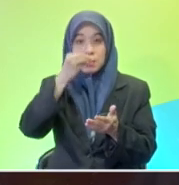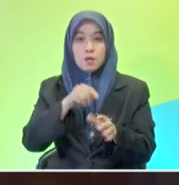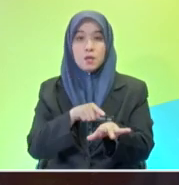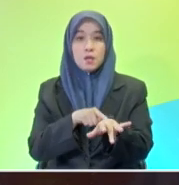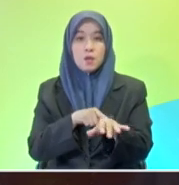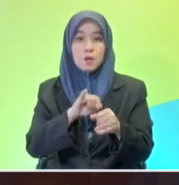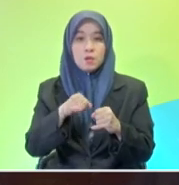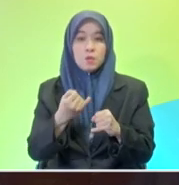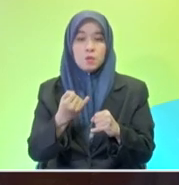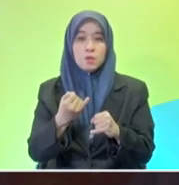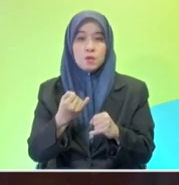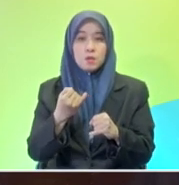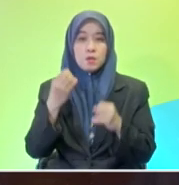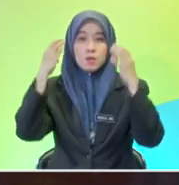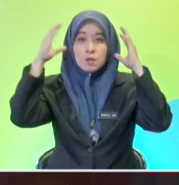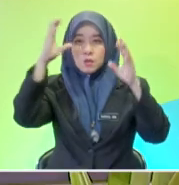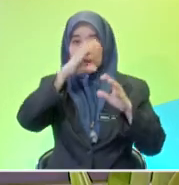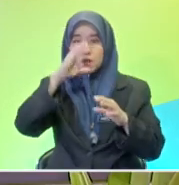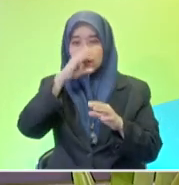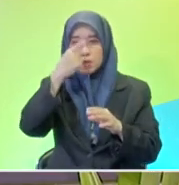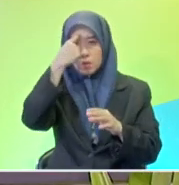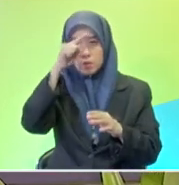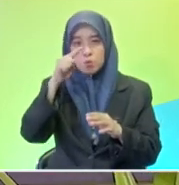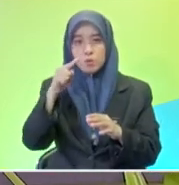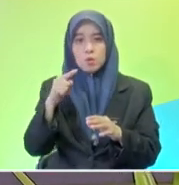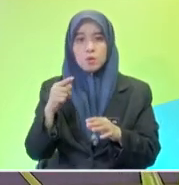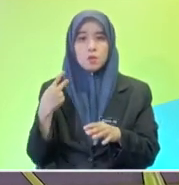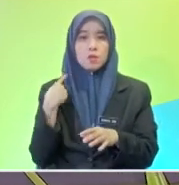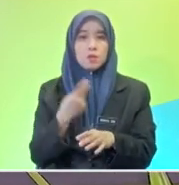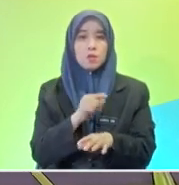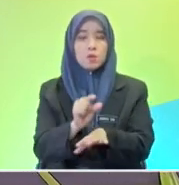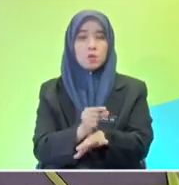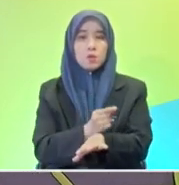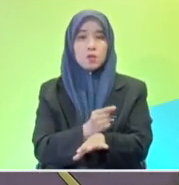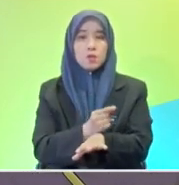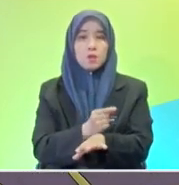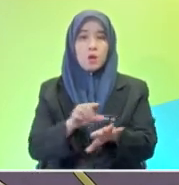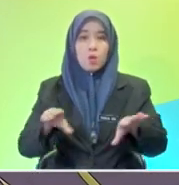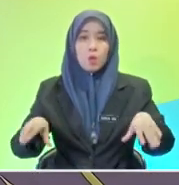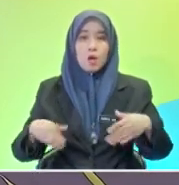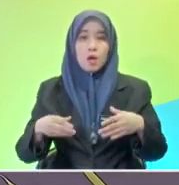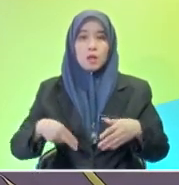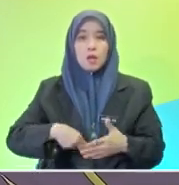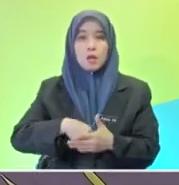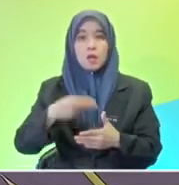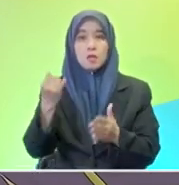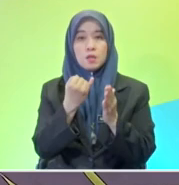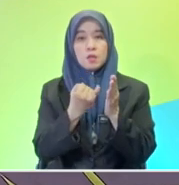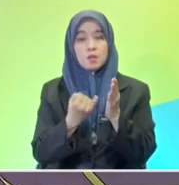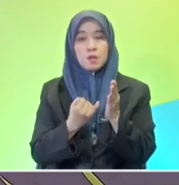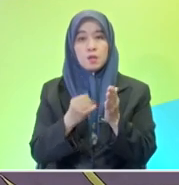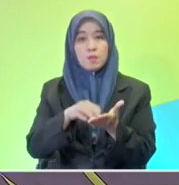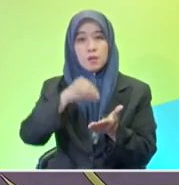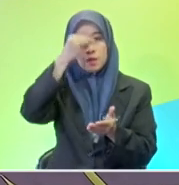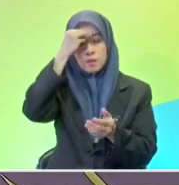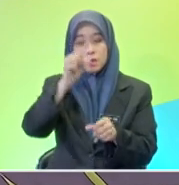ni Cikgu cari ni tadi sebab kita nak gunakan daun ni abang Kris kita nak buat hasil seni hari ni nak belajar gosok pada